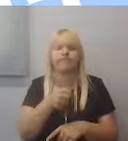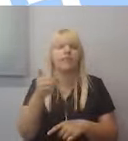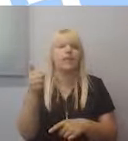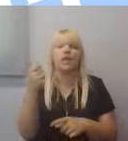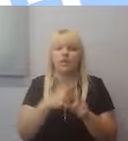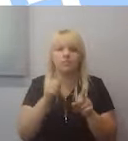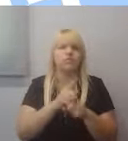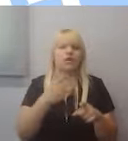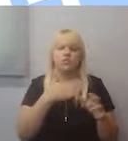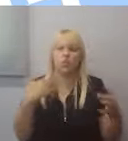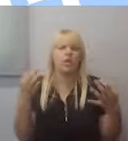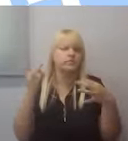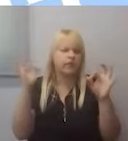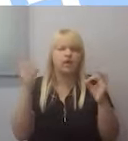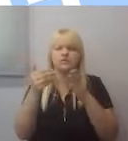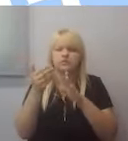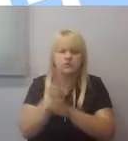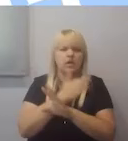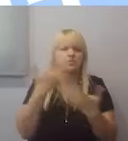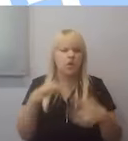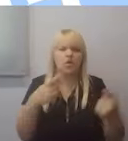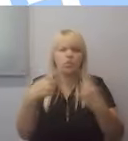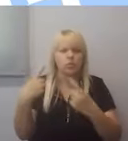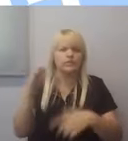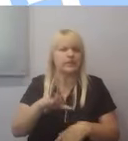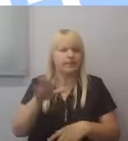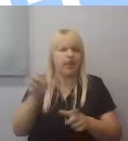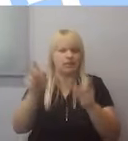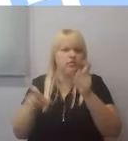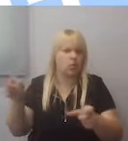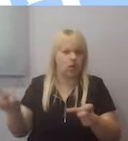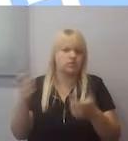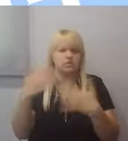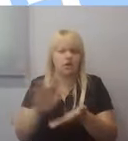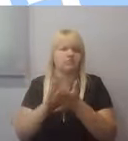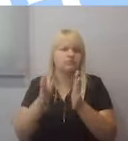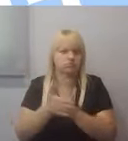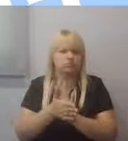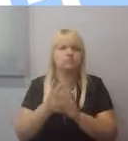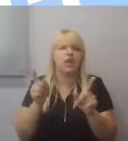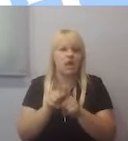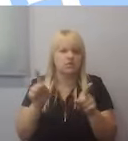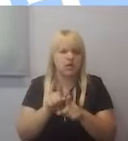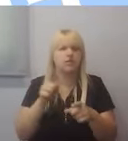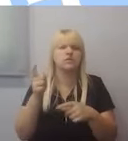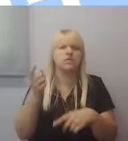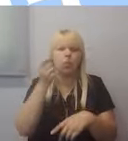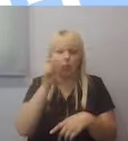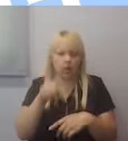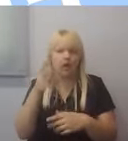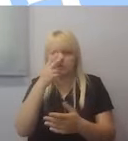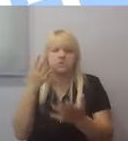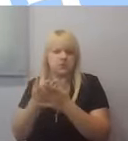svarīgi laicīgi izrunāt ar ģimenes locekļiem nu šajā gadījumā tas piemērs no ukrainas arī ka ir vairākas situācijas kur